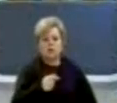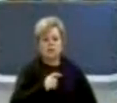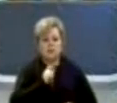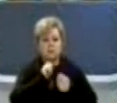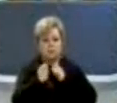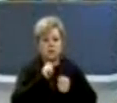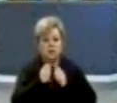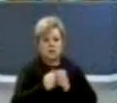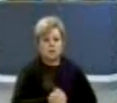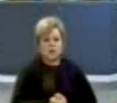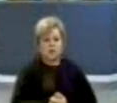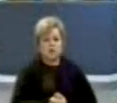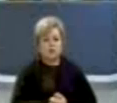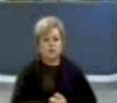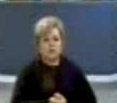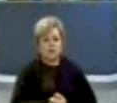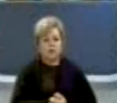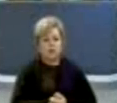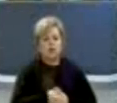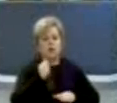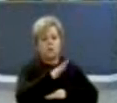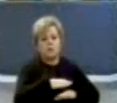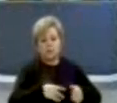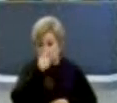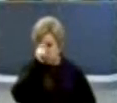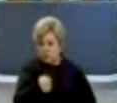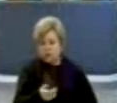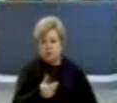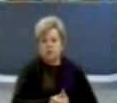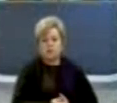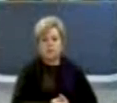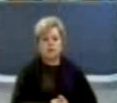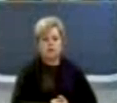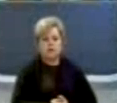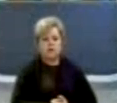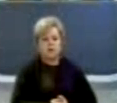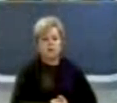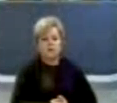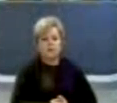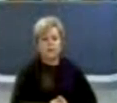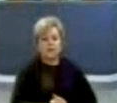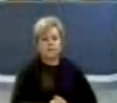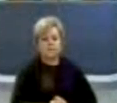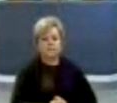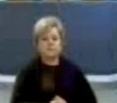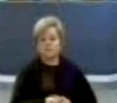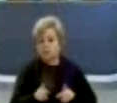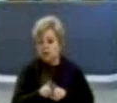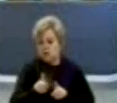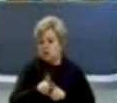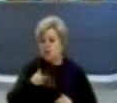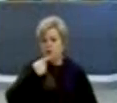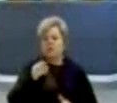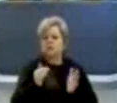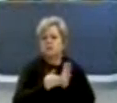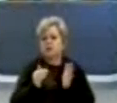cilën thatë se do ta sillni në Kuvend, apo e respekton sovranitetin edhe integritetin territorial të vendit. Dhe nëse po, atëherë ç'nevojë